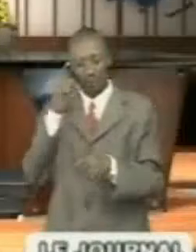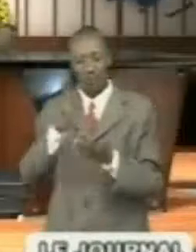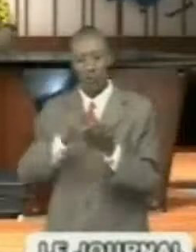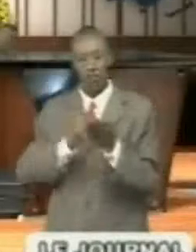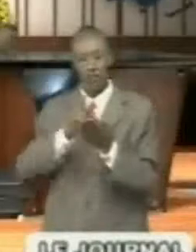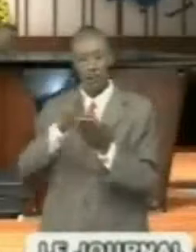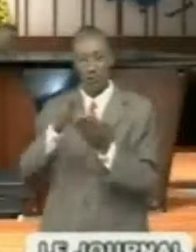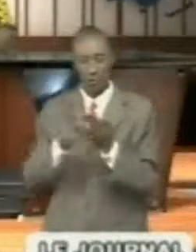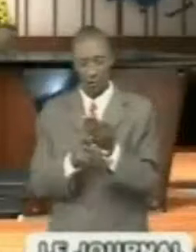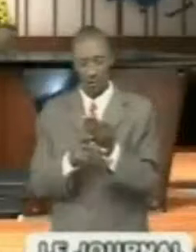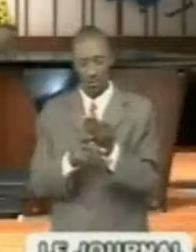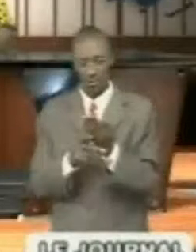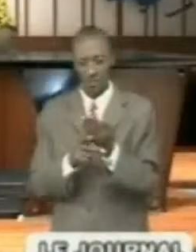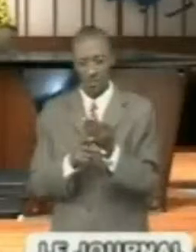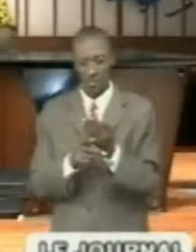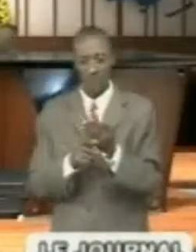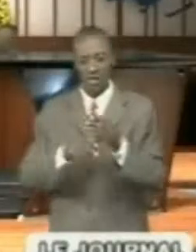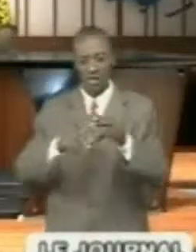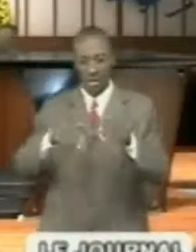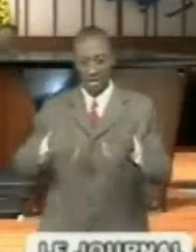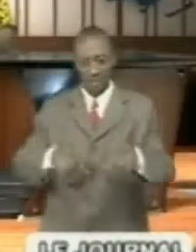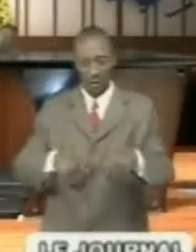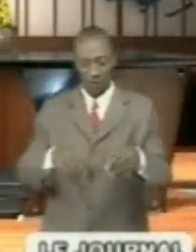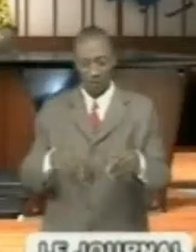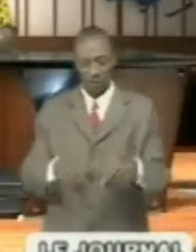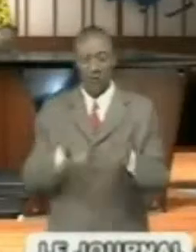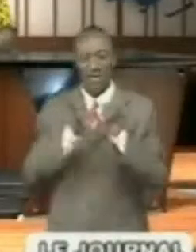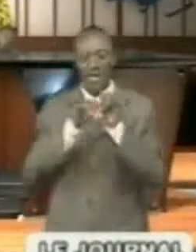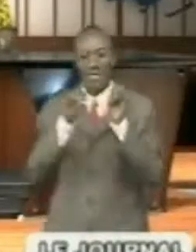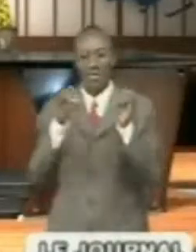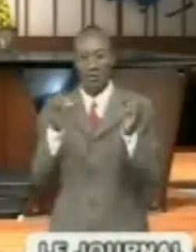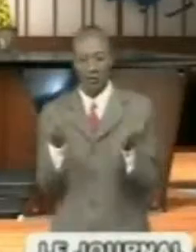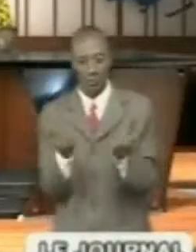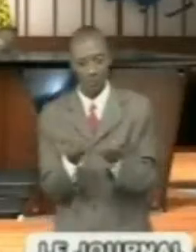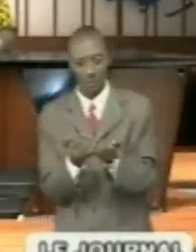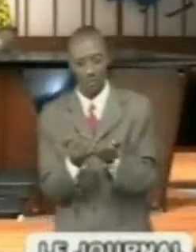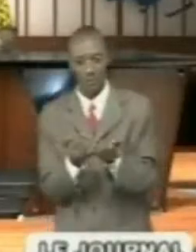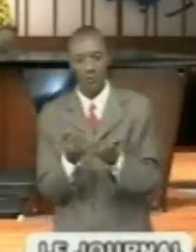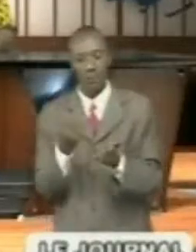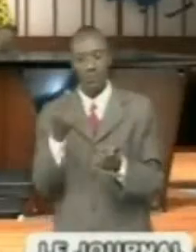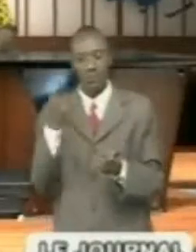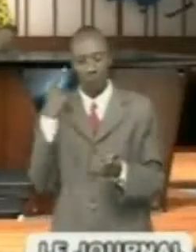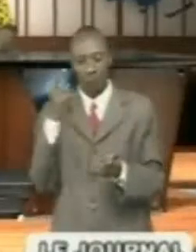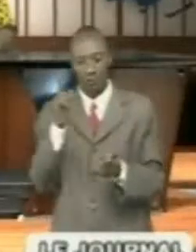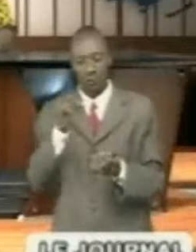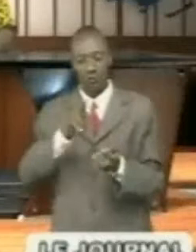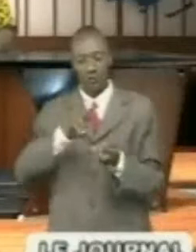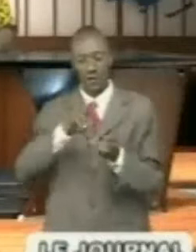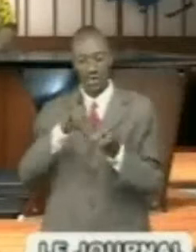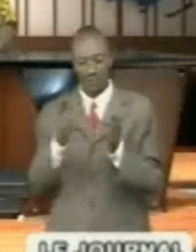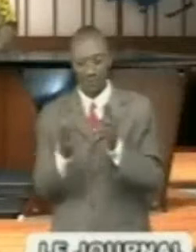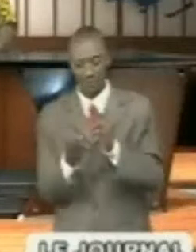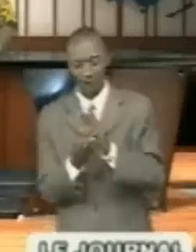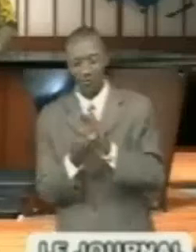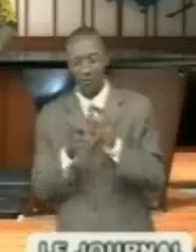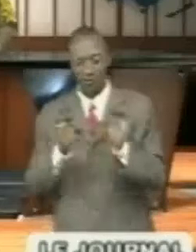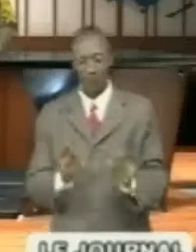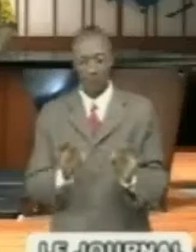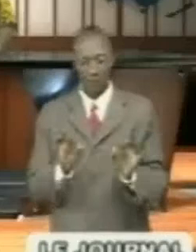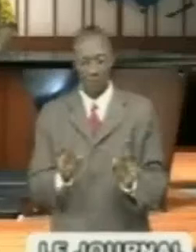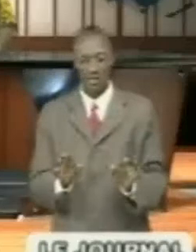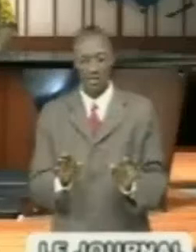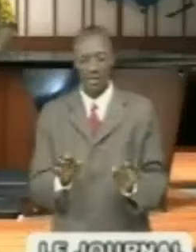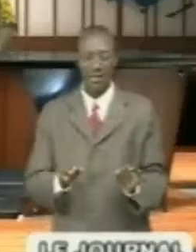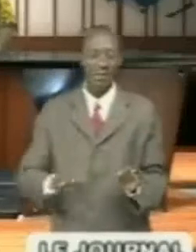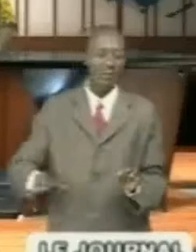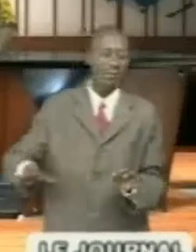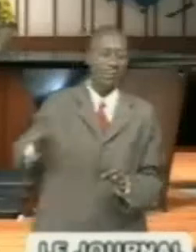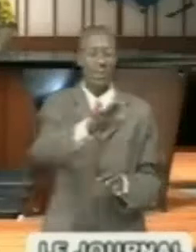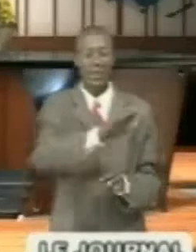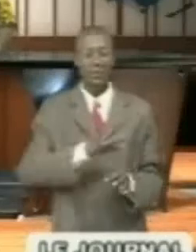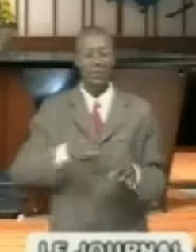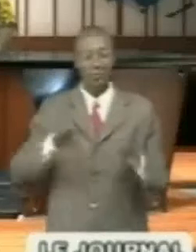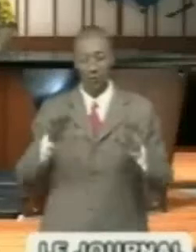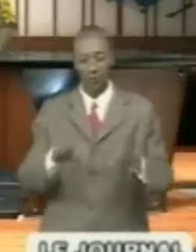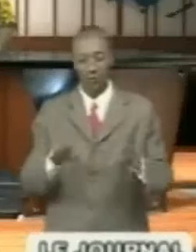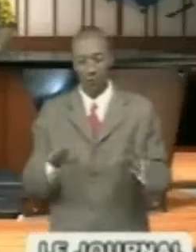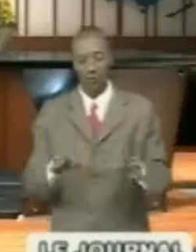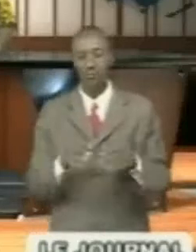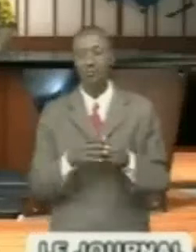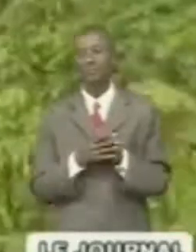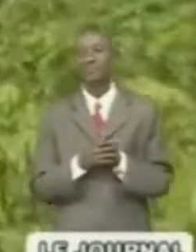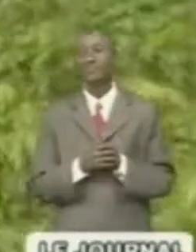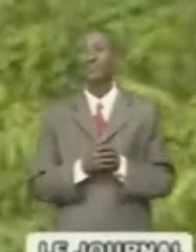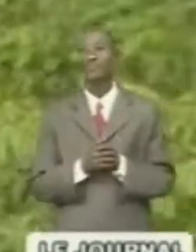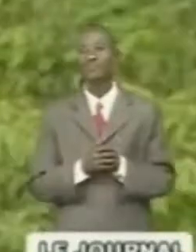projet agro-industriel dans le cadre de la réforme foncière sur l'ensemble du territoire national. Chantal